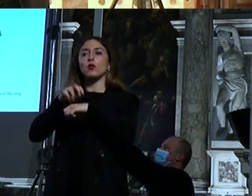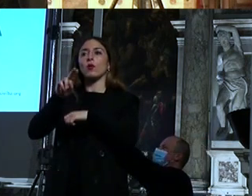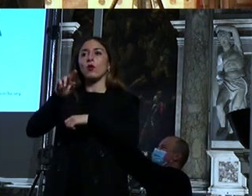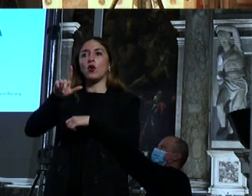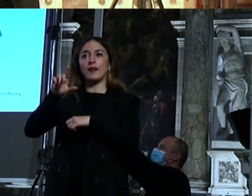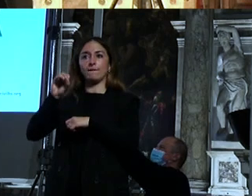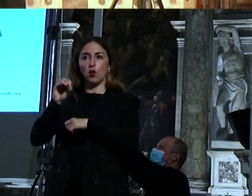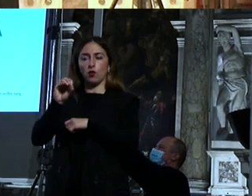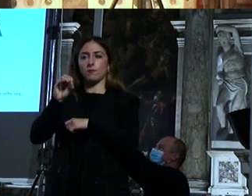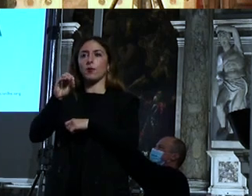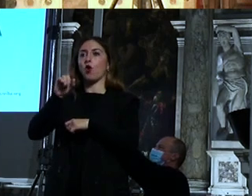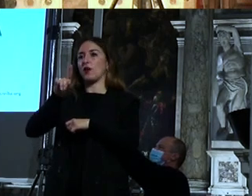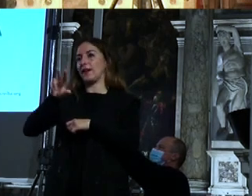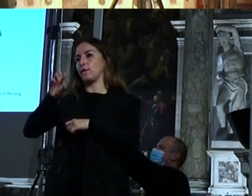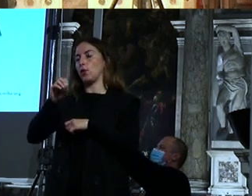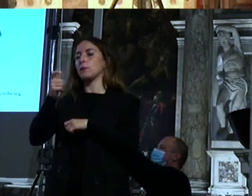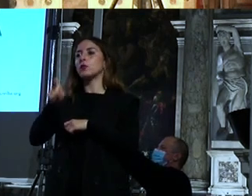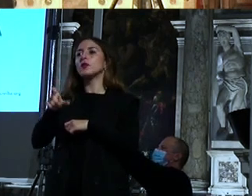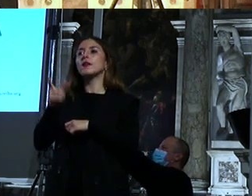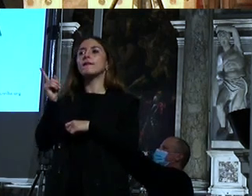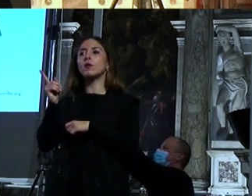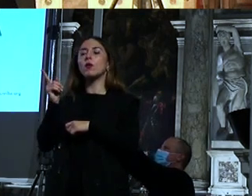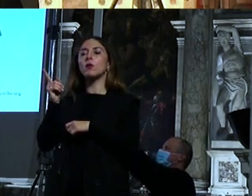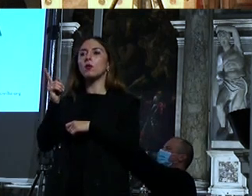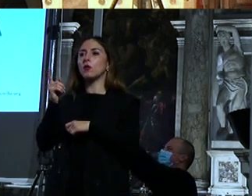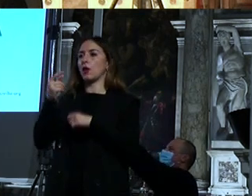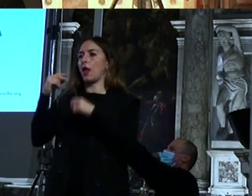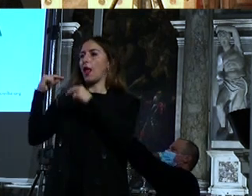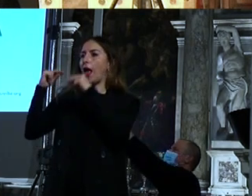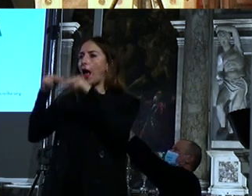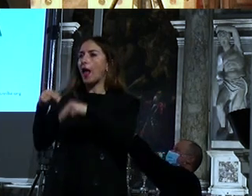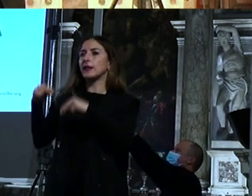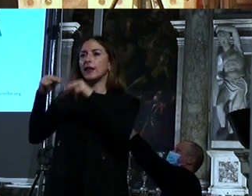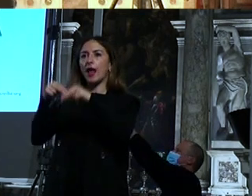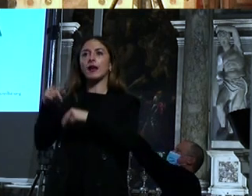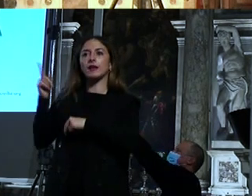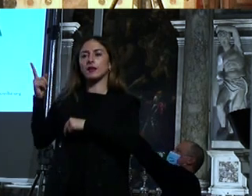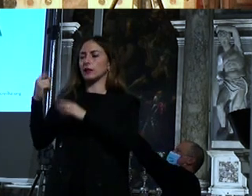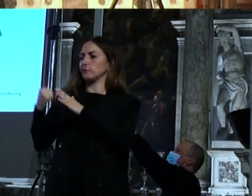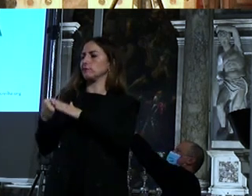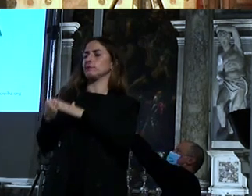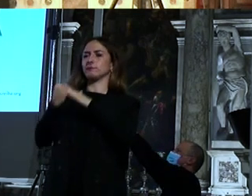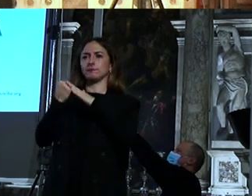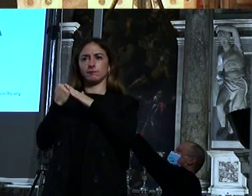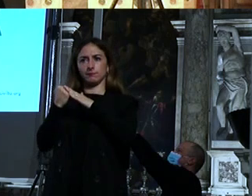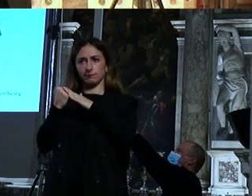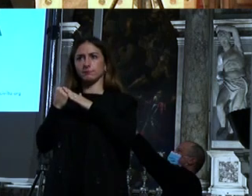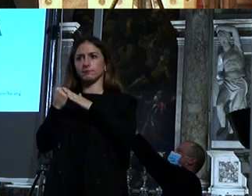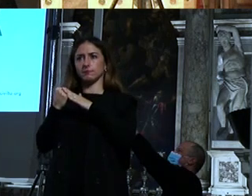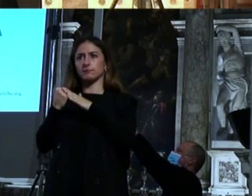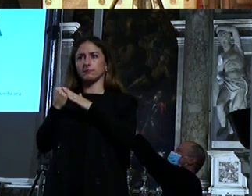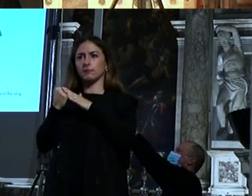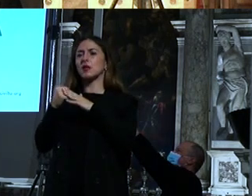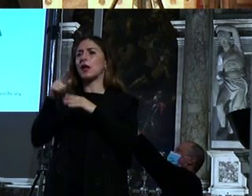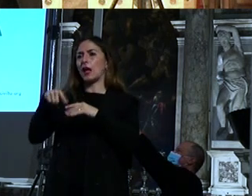ogni anno è sempre stato, da tanti anni, un nostro grande sostenitore, ha partecipato anche alle conversazioni e, come